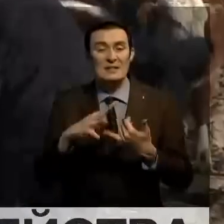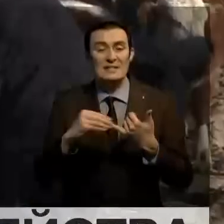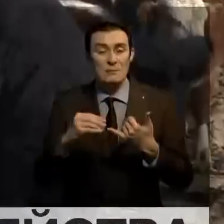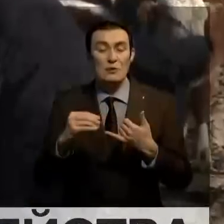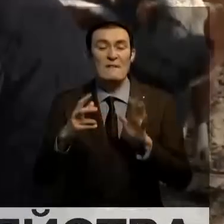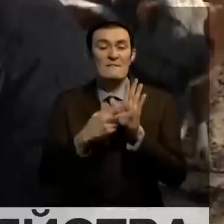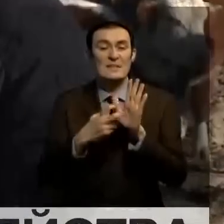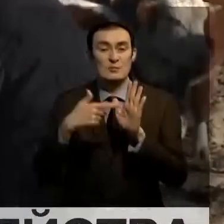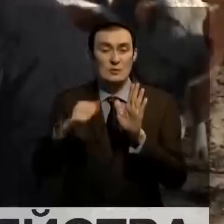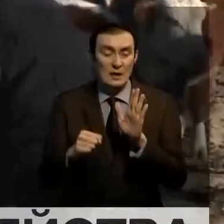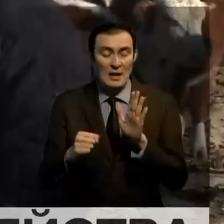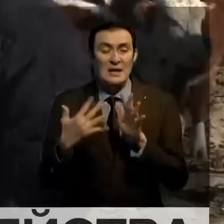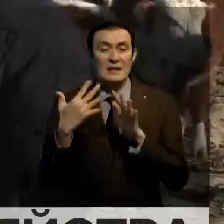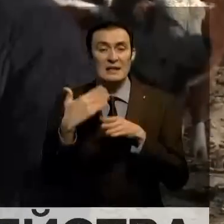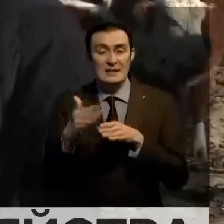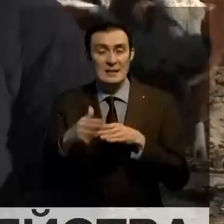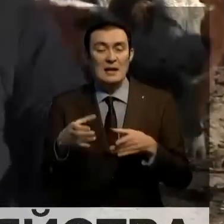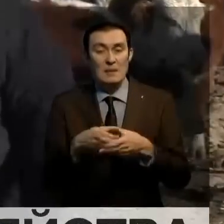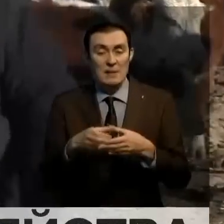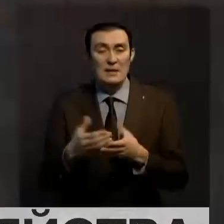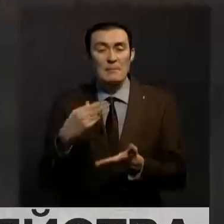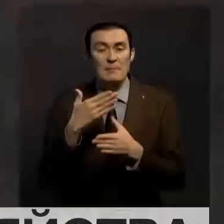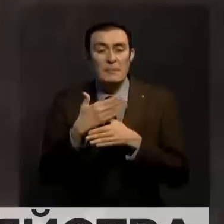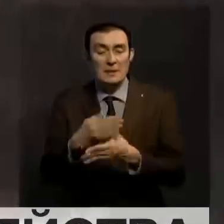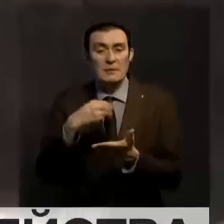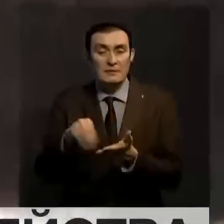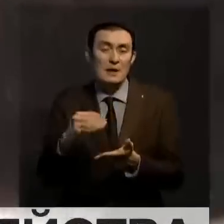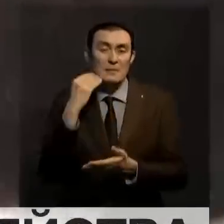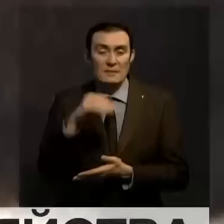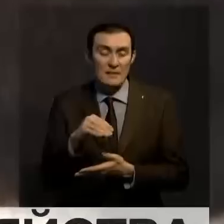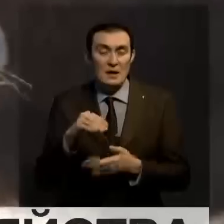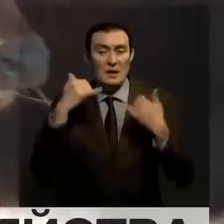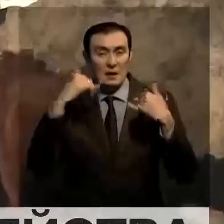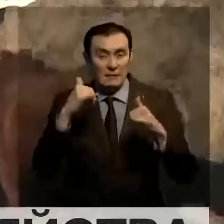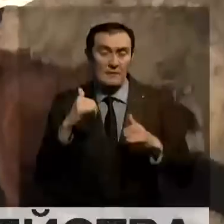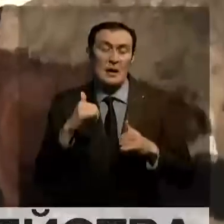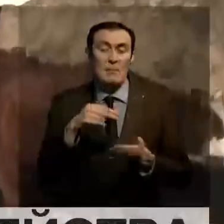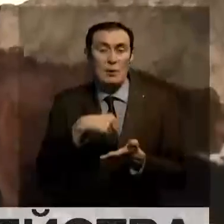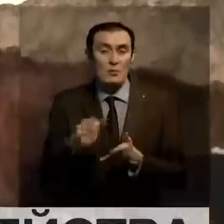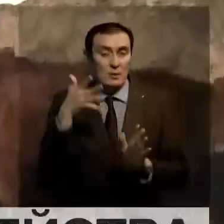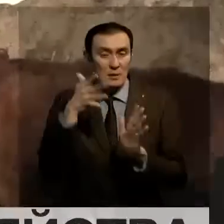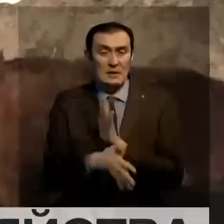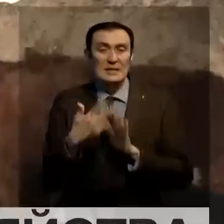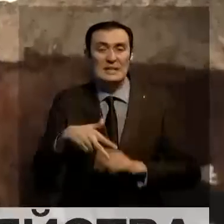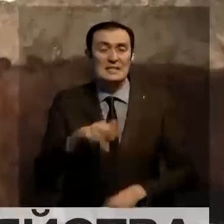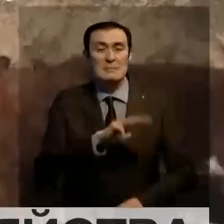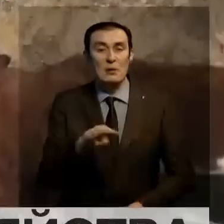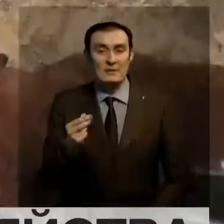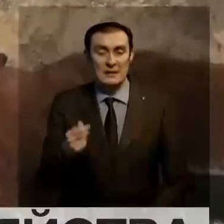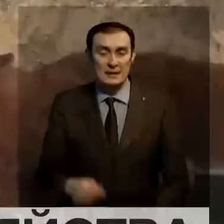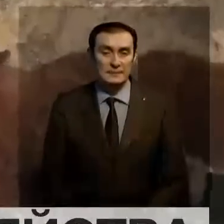800 гектаров. Аграрная кредитная корпорация помогла с приобретением племенного скота калмыцкой породы. Покупка обошлась в 30 миллионов